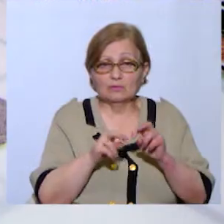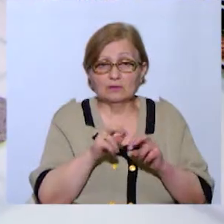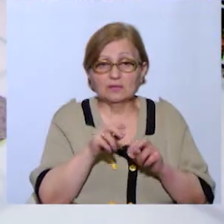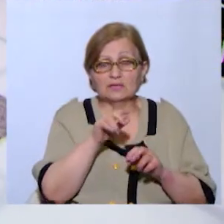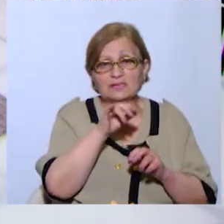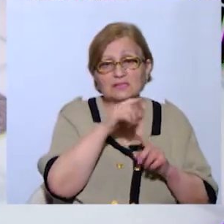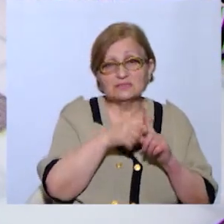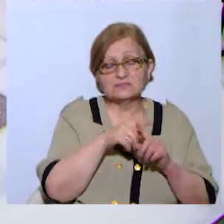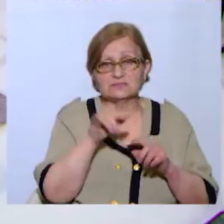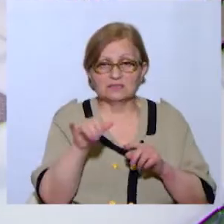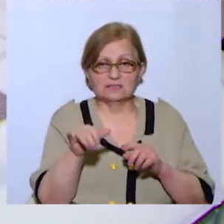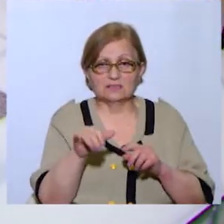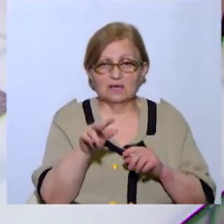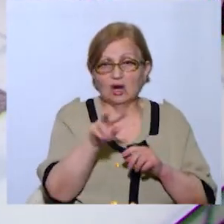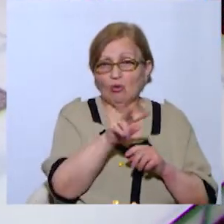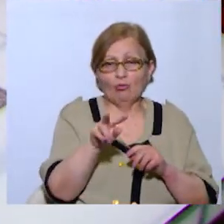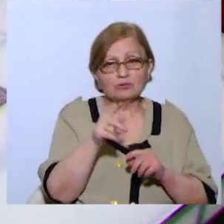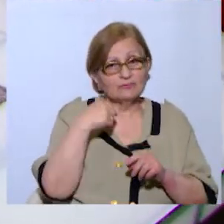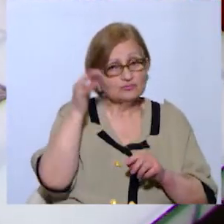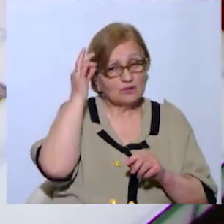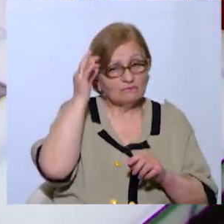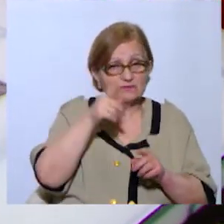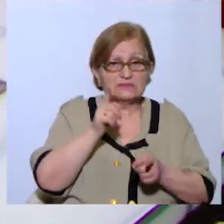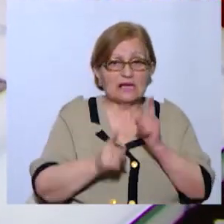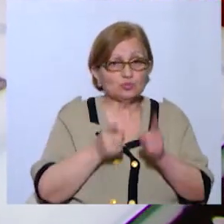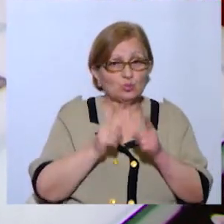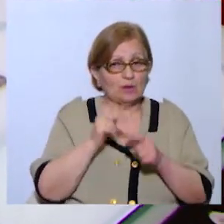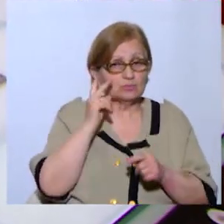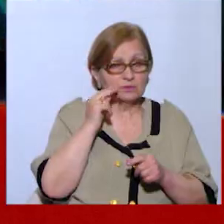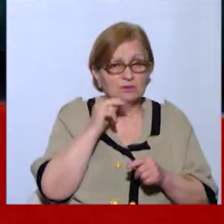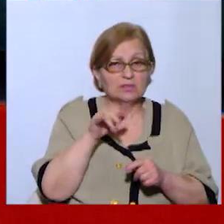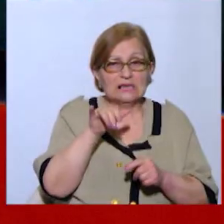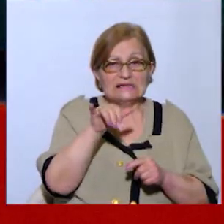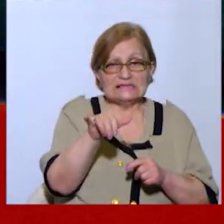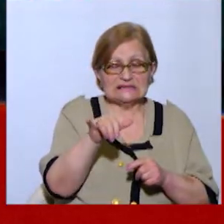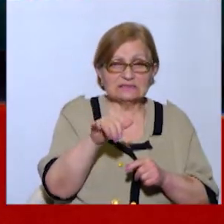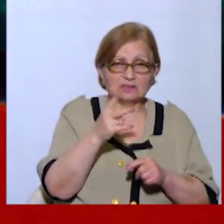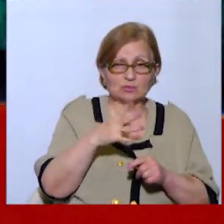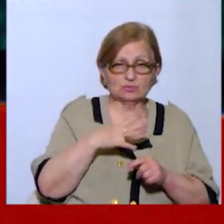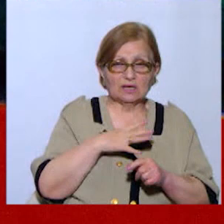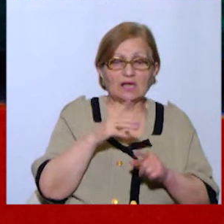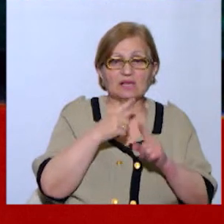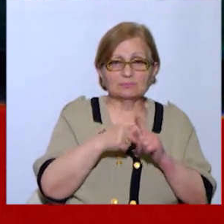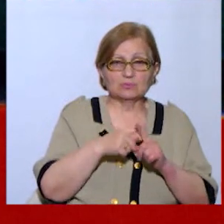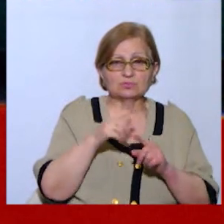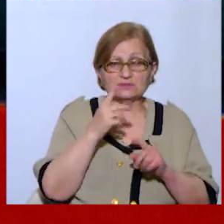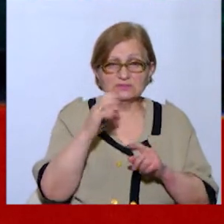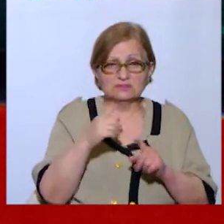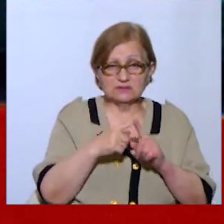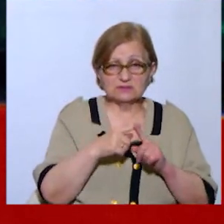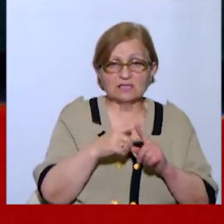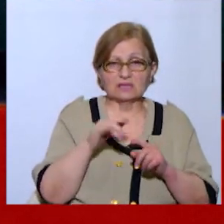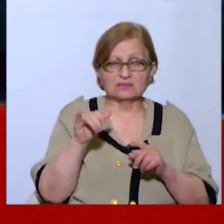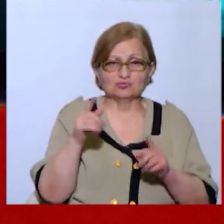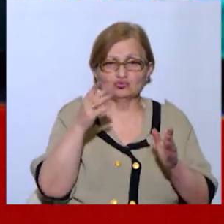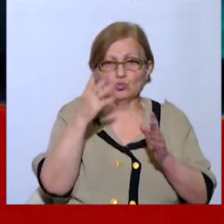და y-ი თან გავიხსენოთ რომ ისინი ნატურალური რიცხვები უნდა იყოს და აგრეთვე y-ი უნდა იყოს x-სა და x + 5 შორის. მოდი დავიწყოთ აი